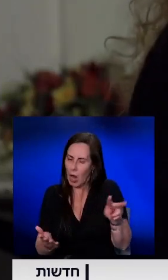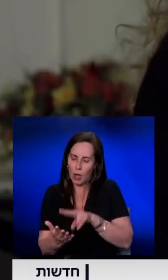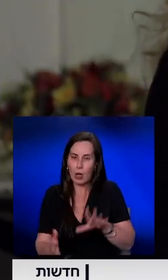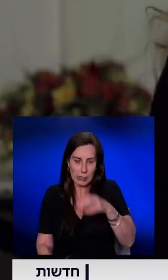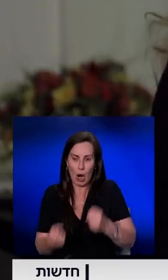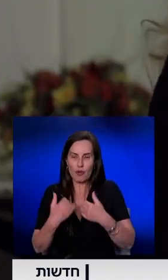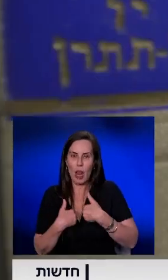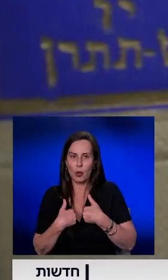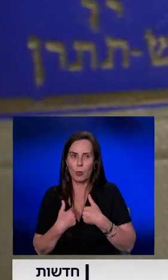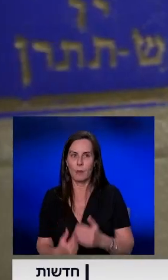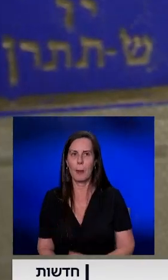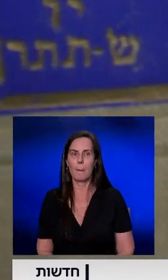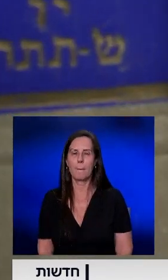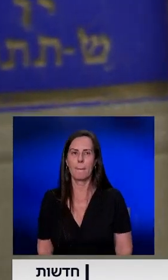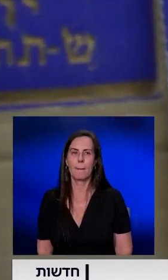ככה קשה להם.